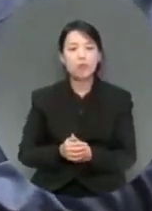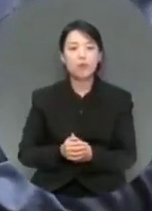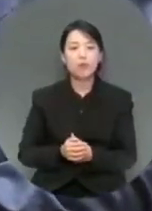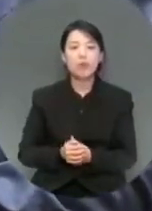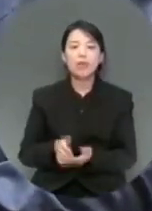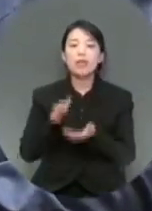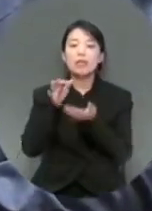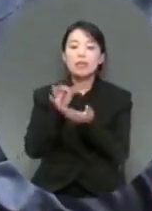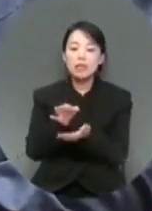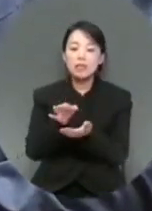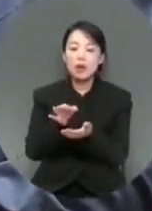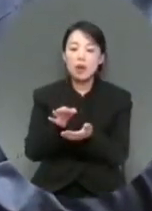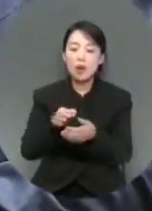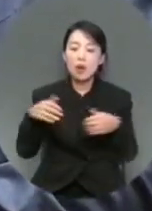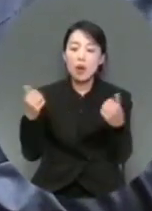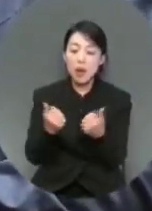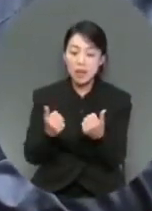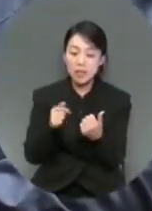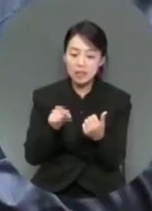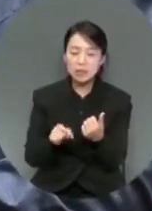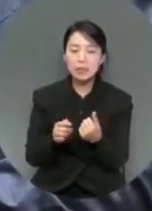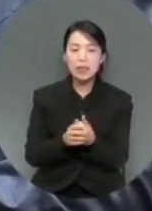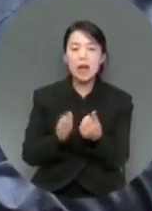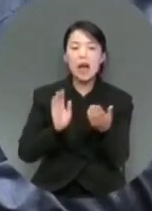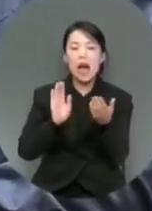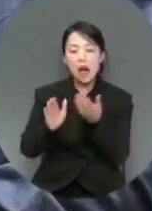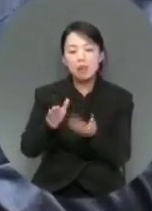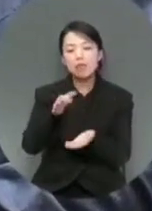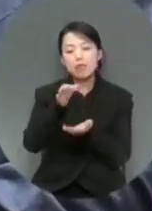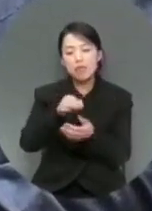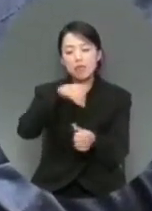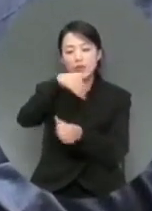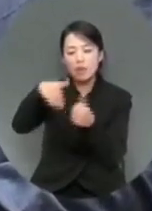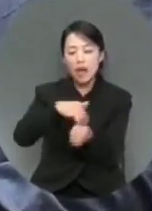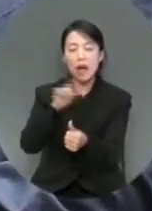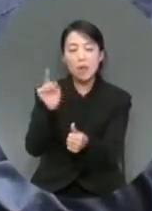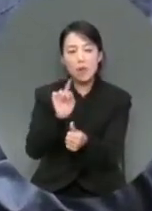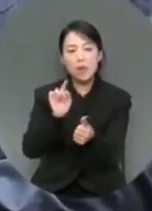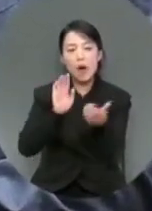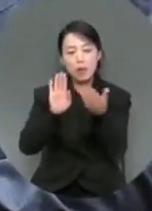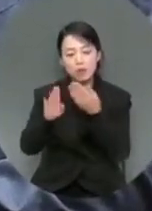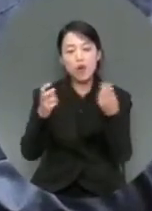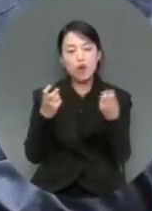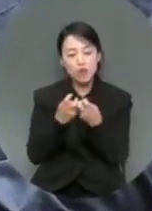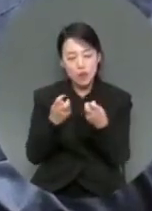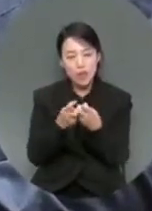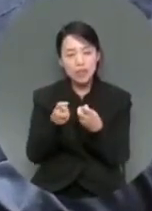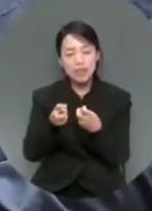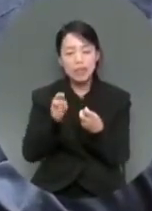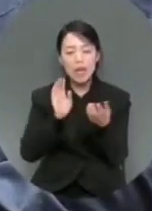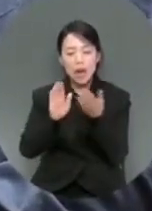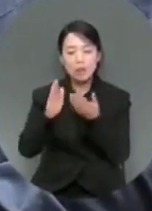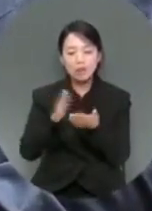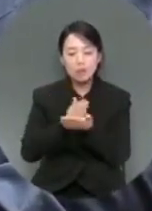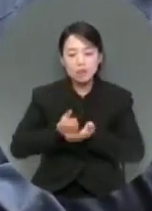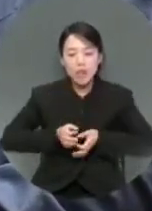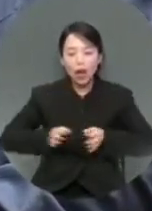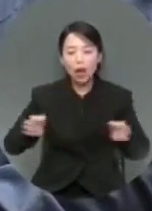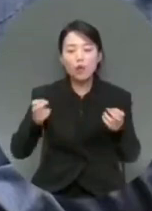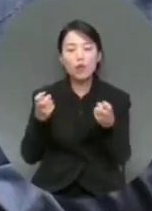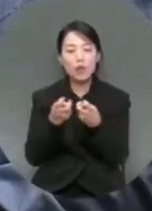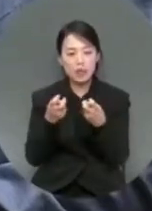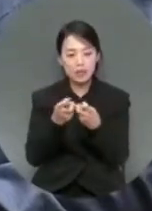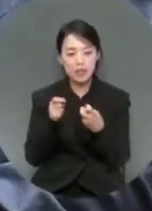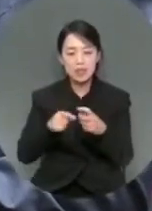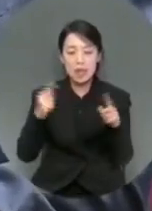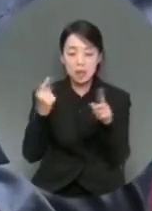모여서 우리의 재정 상황이 어떠냐 앞으로 전망이 어떻게 될 거냐 그럼 국가 재원을 어떻게 배분해야 될 것이냐 그것과 관련해서 우리가 변화를 줘야